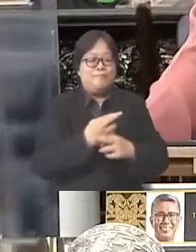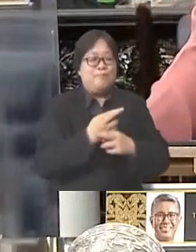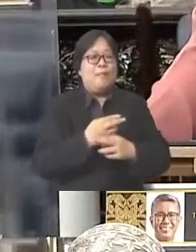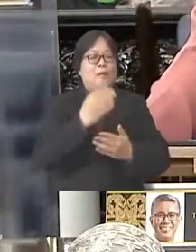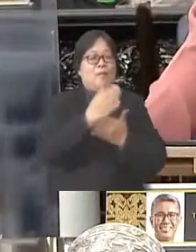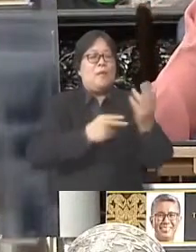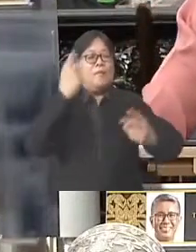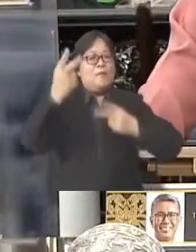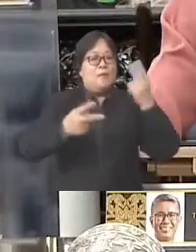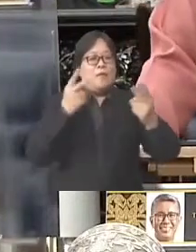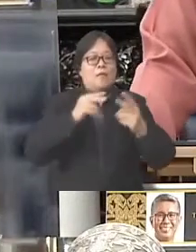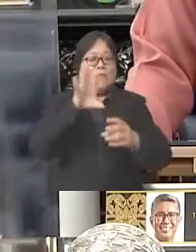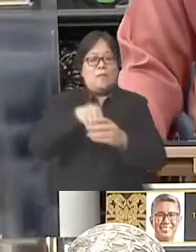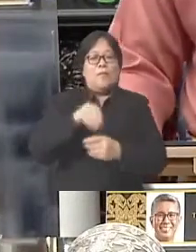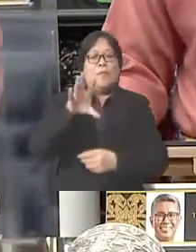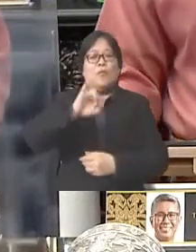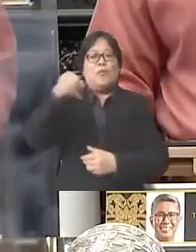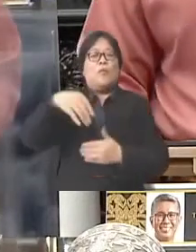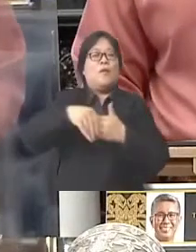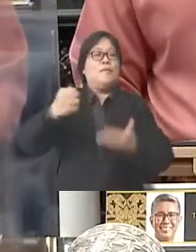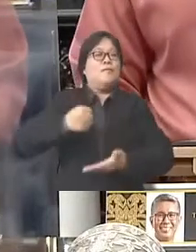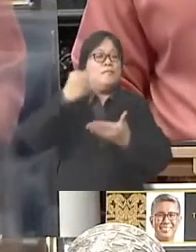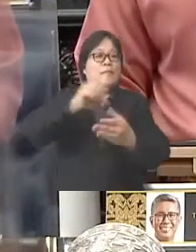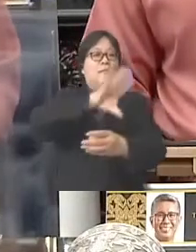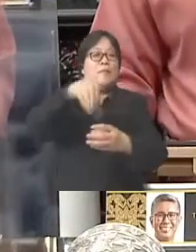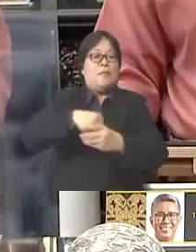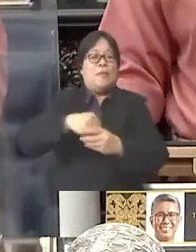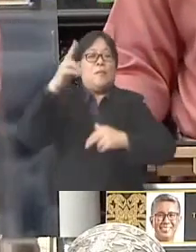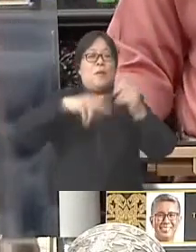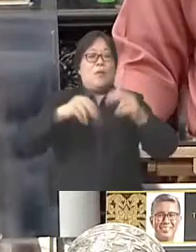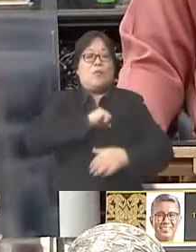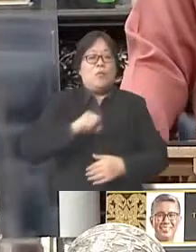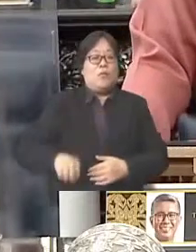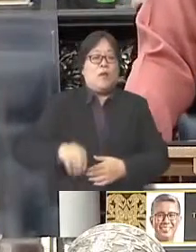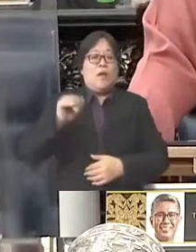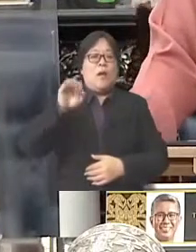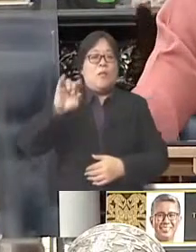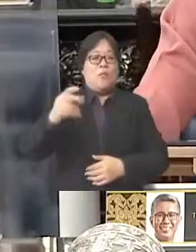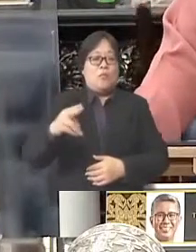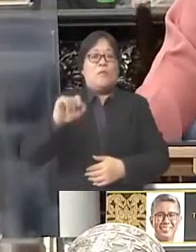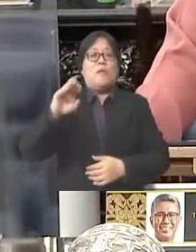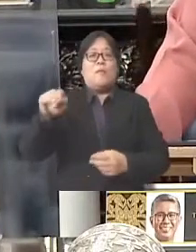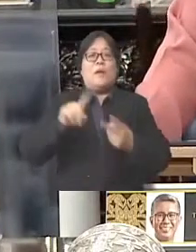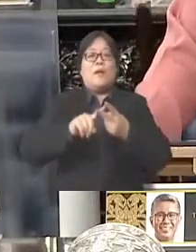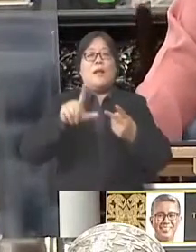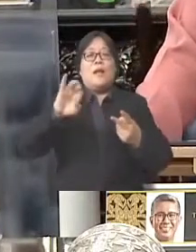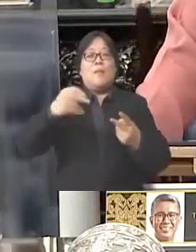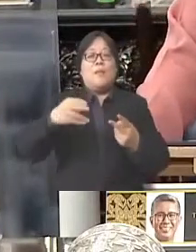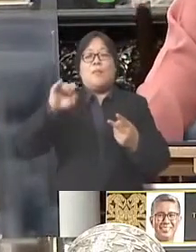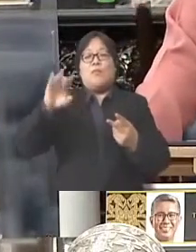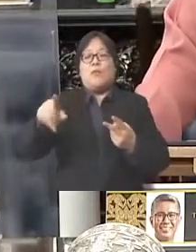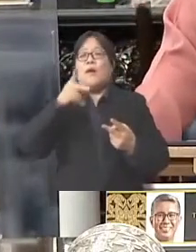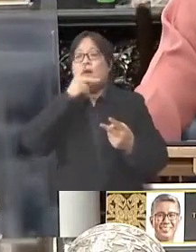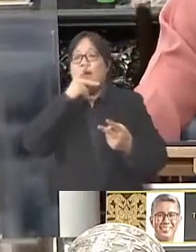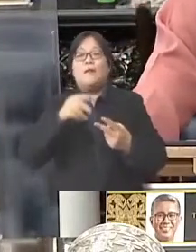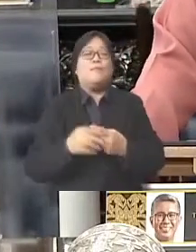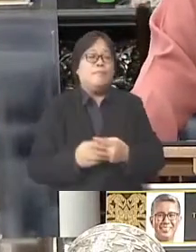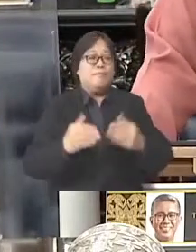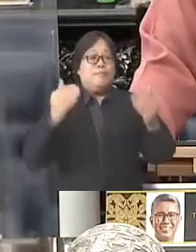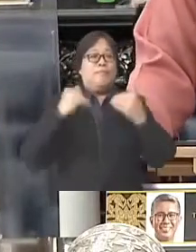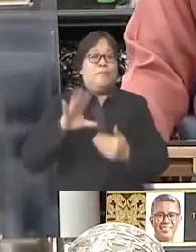kelangsungan dengan butuhkan 50juta dingin termasuk bangunan Sutan Abdul Somad setelah bau hujan diketahui kelima